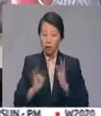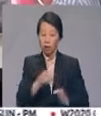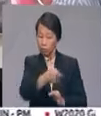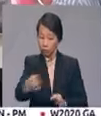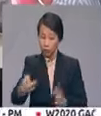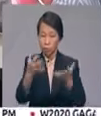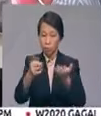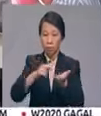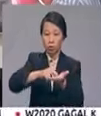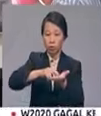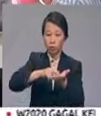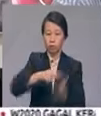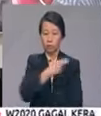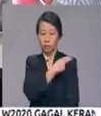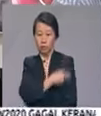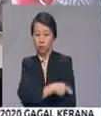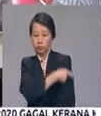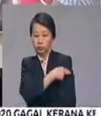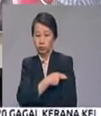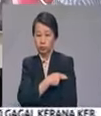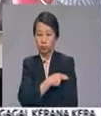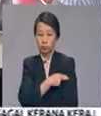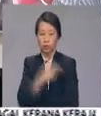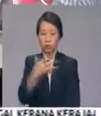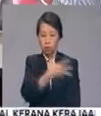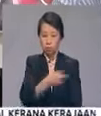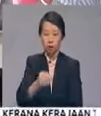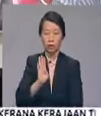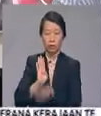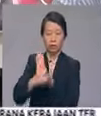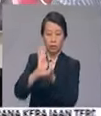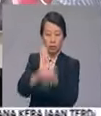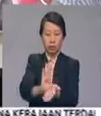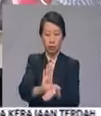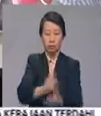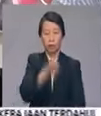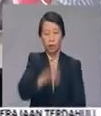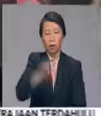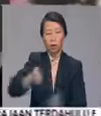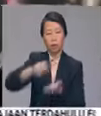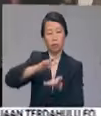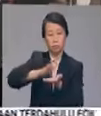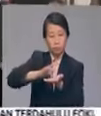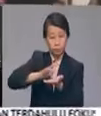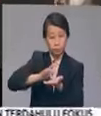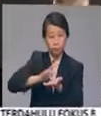memerlukan rawatan di hospital dan juga bantuan alat perubatan.